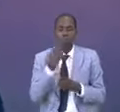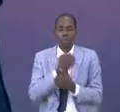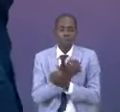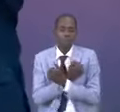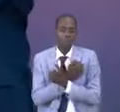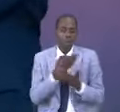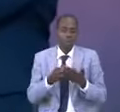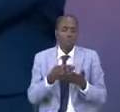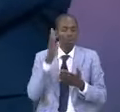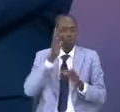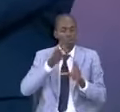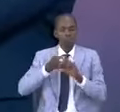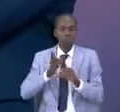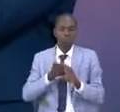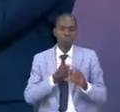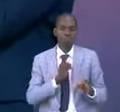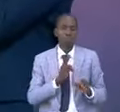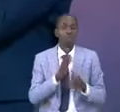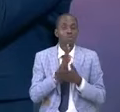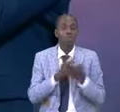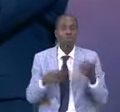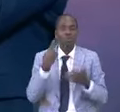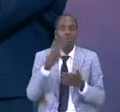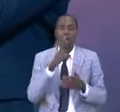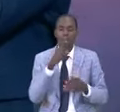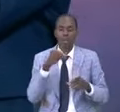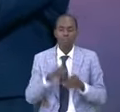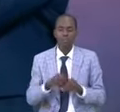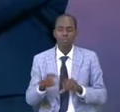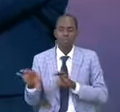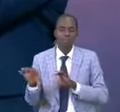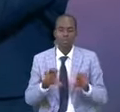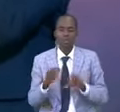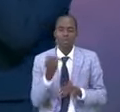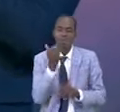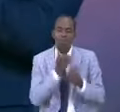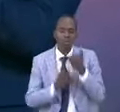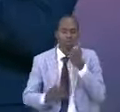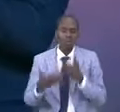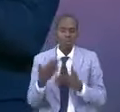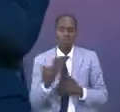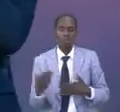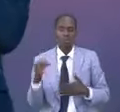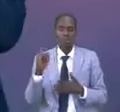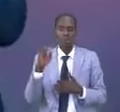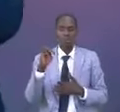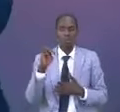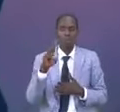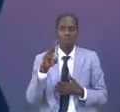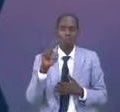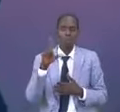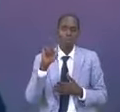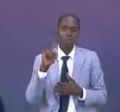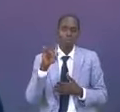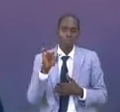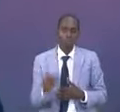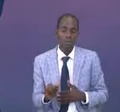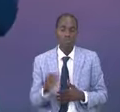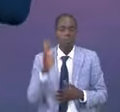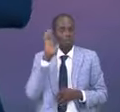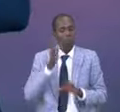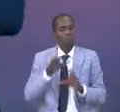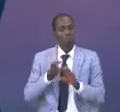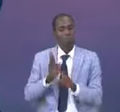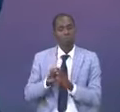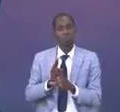qui sont dans l'immoralité abandonneront la foi quelques-uns qui veut utiliser la puissance fétiche